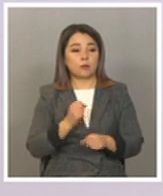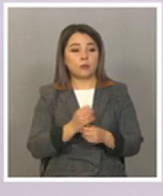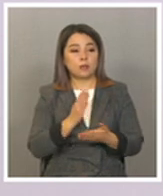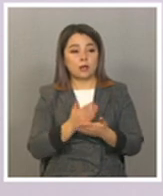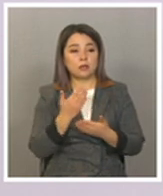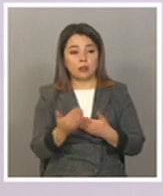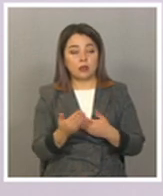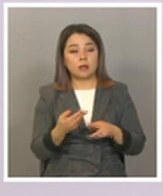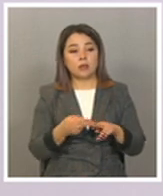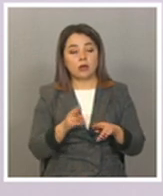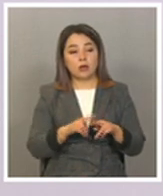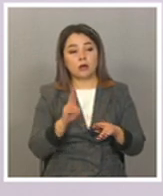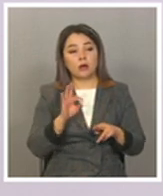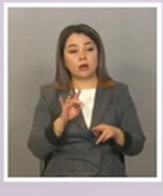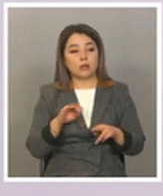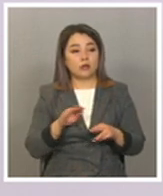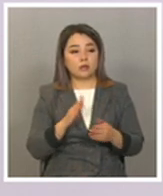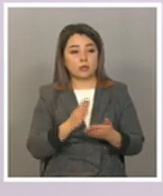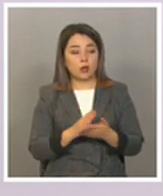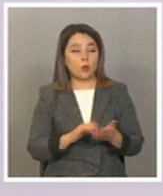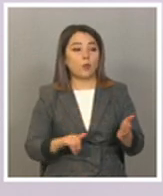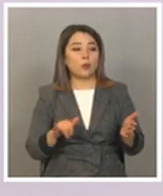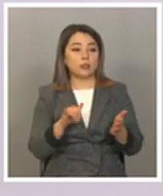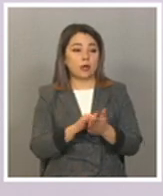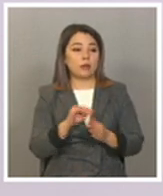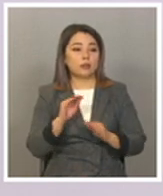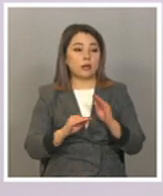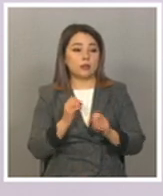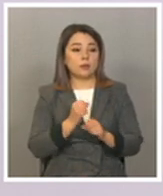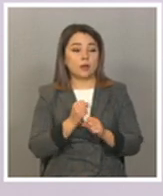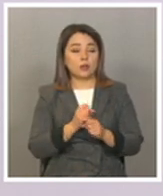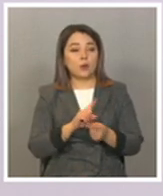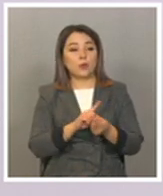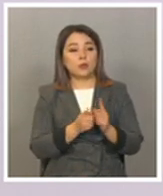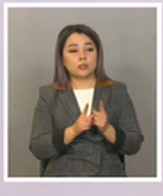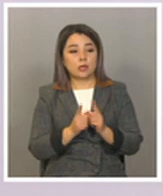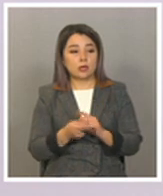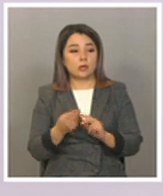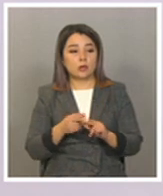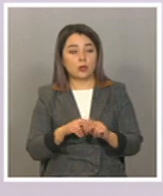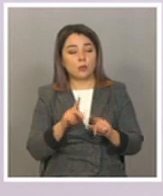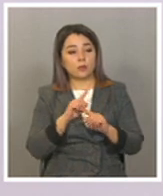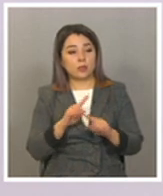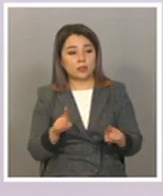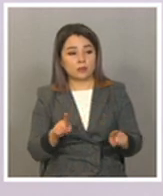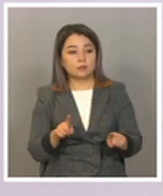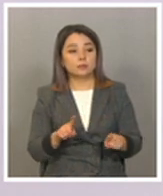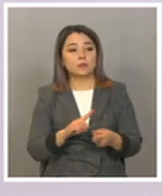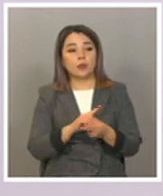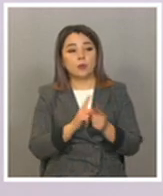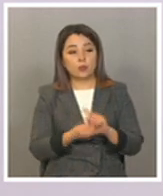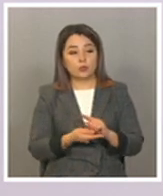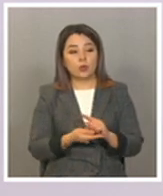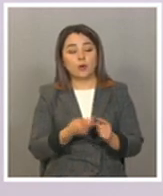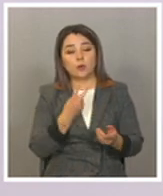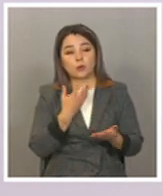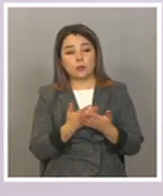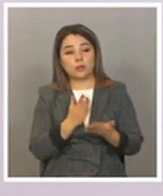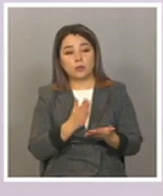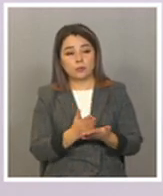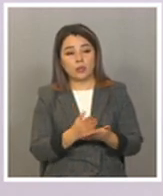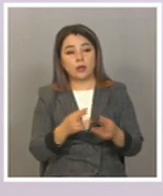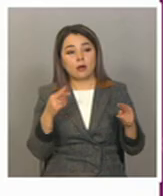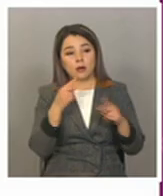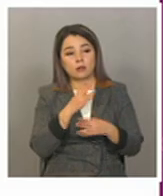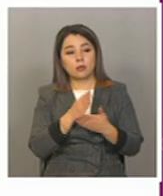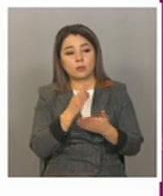Яғни картежде орналасқан элементтерді өзгертуге болмайды. Өзгертіп көрсеңіз қате